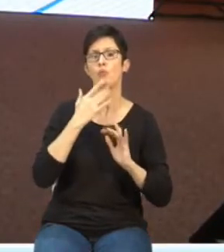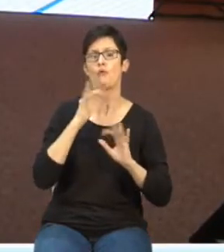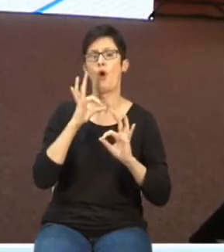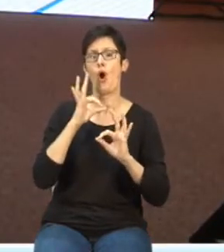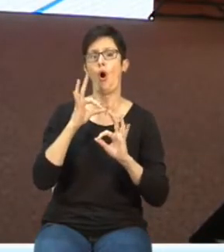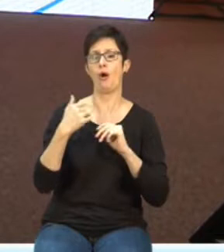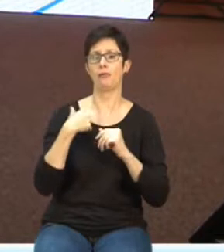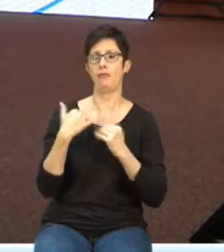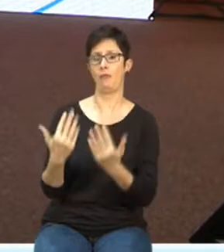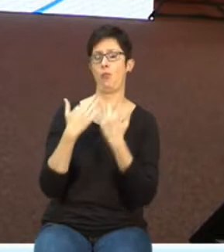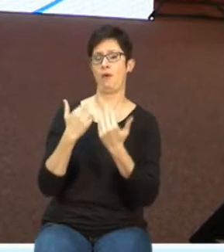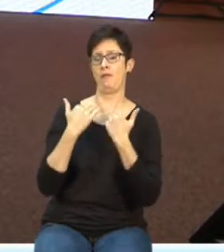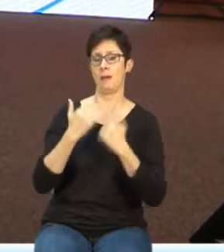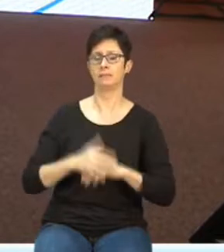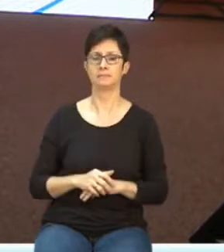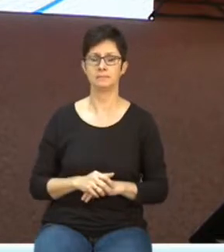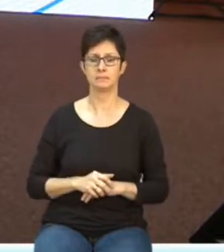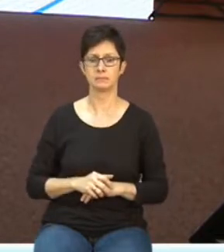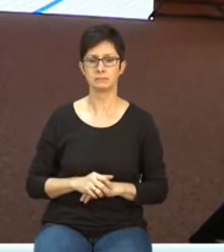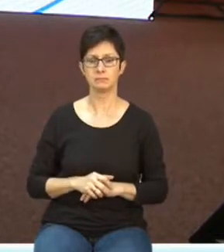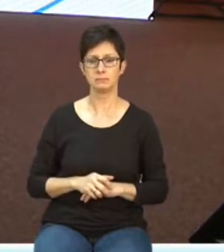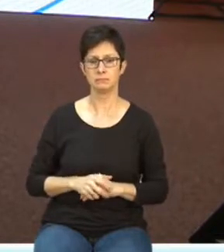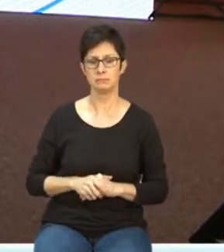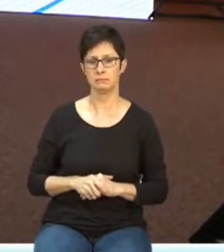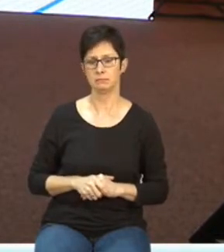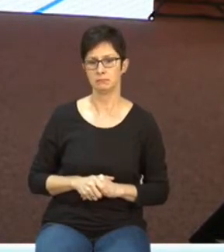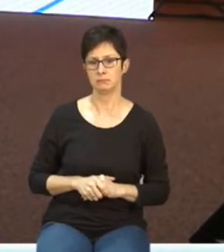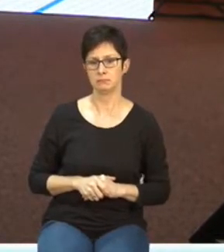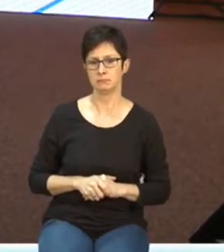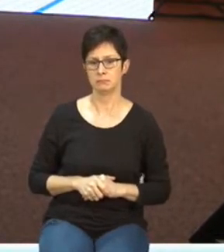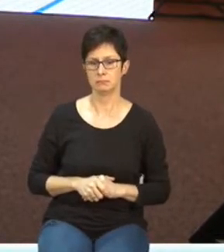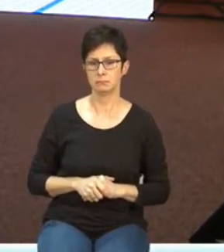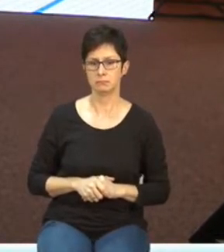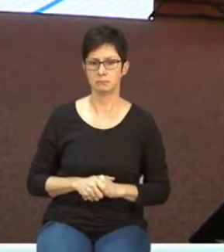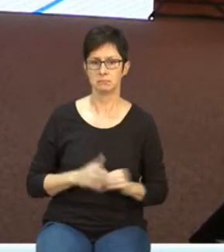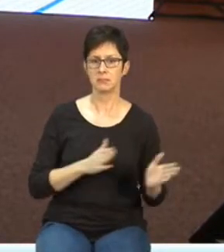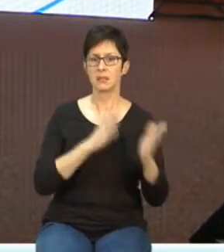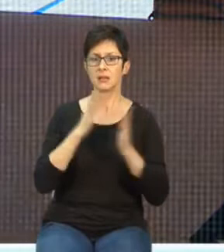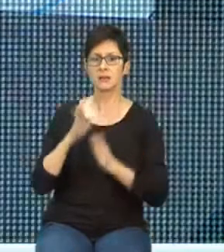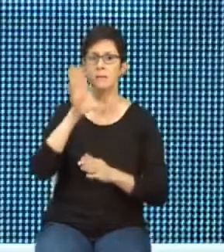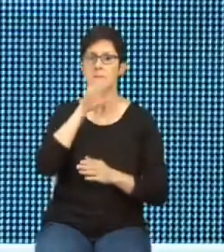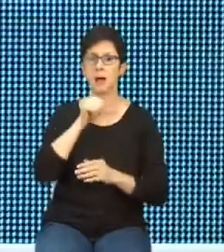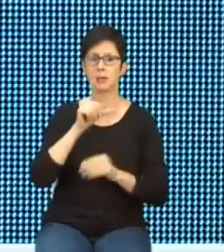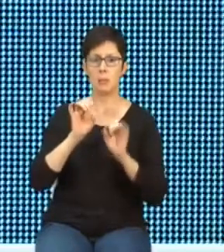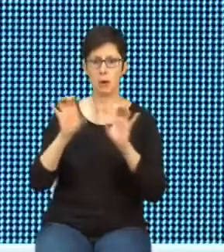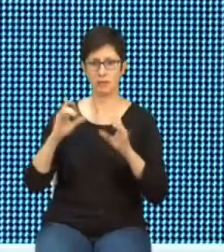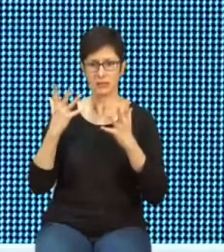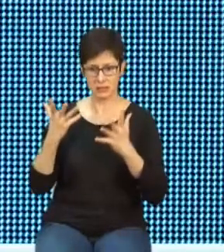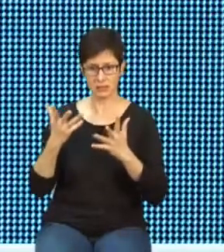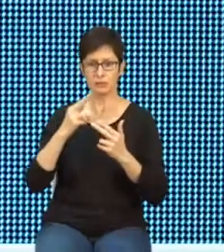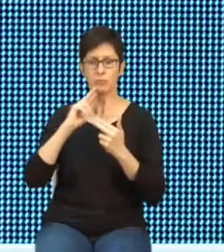z o.o A czy pan profesor Kalwarii także Chciałoby się powiedzieć na ten temat